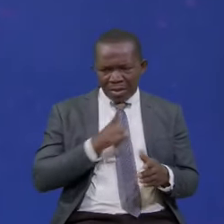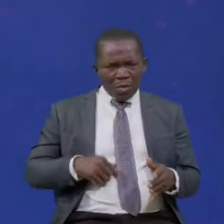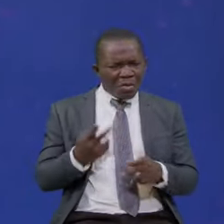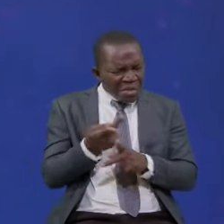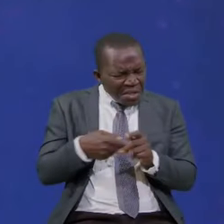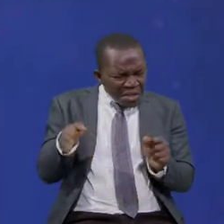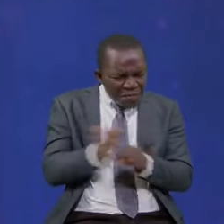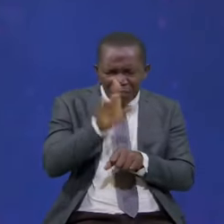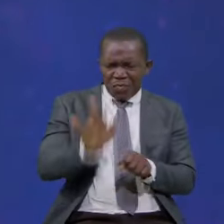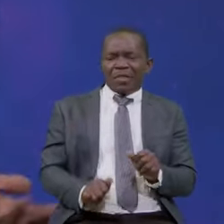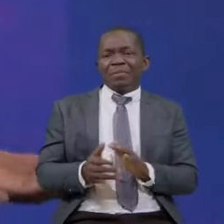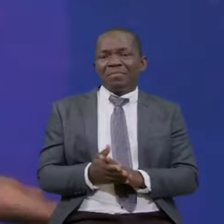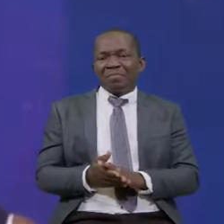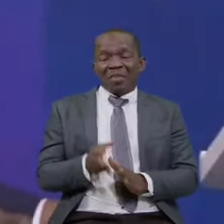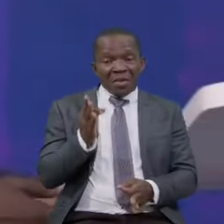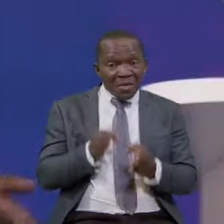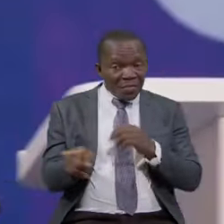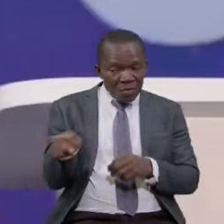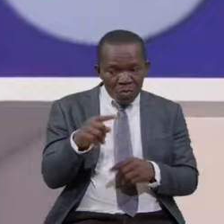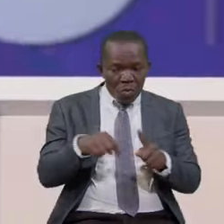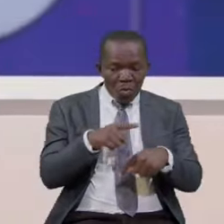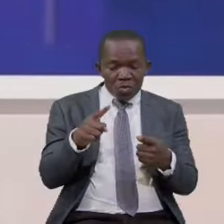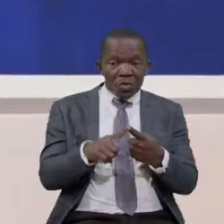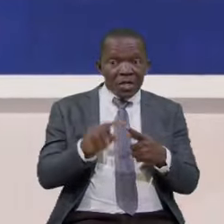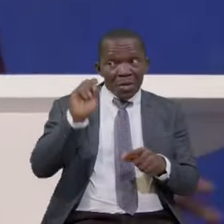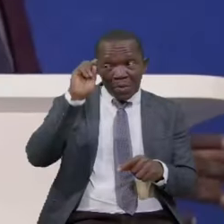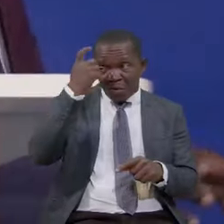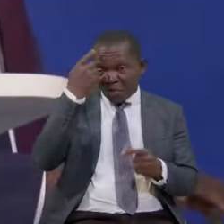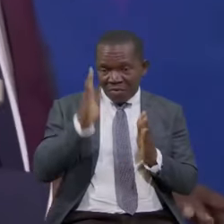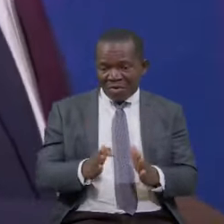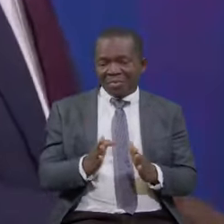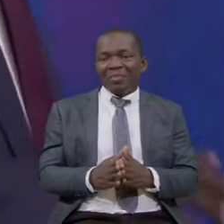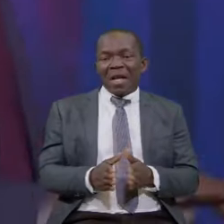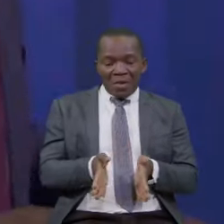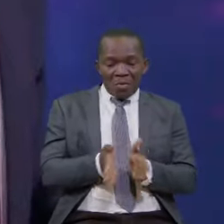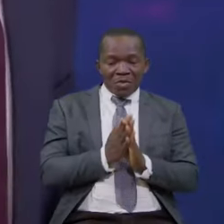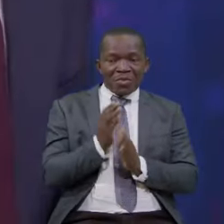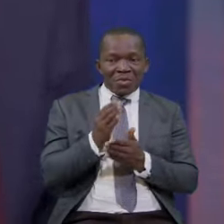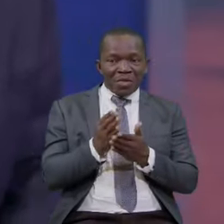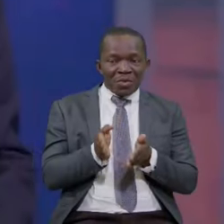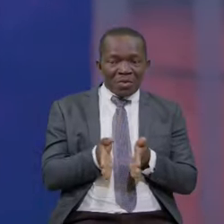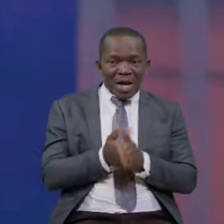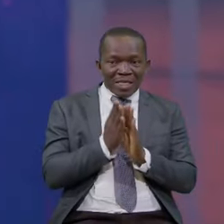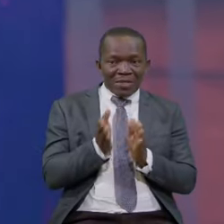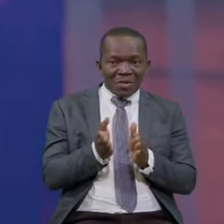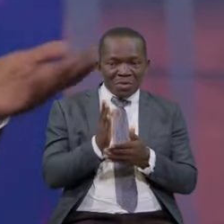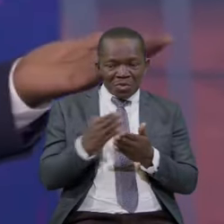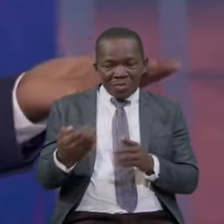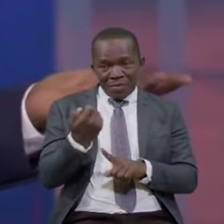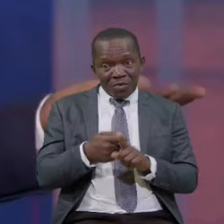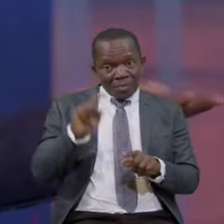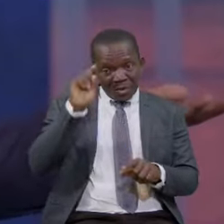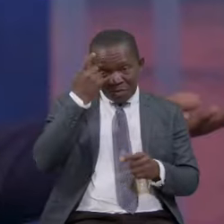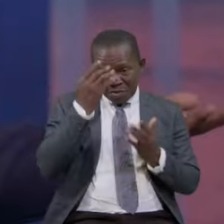diligemment si tu vas chez le gouverneur et tu veux quelque chose de lui et tu fais ça comme un petit enfant comme un